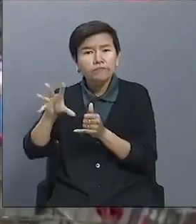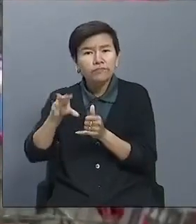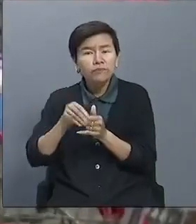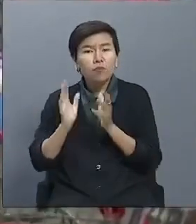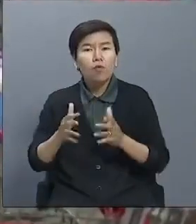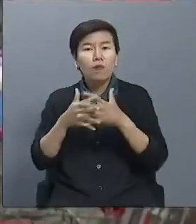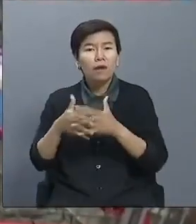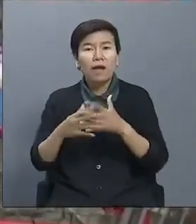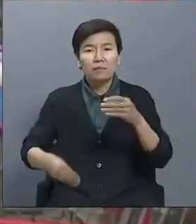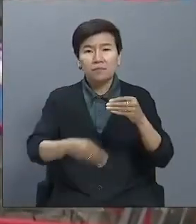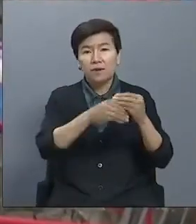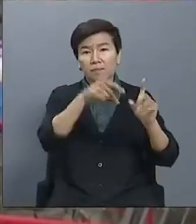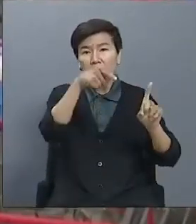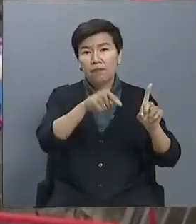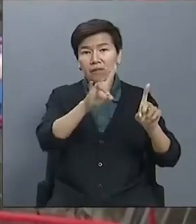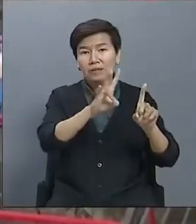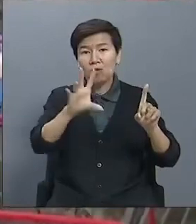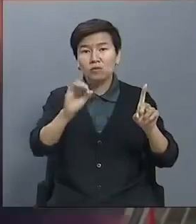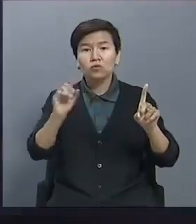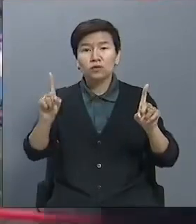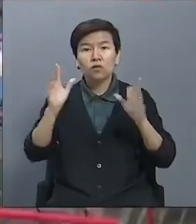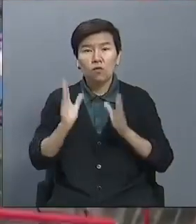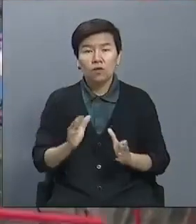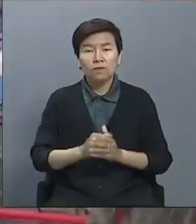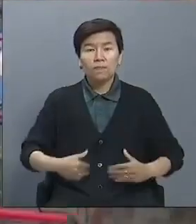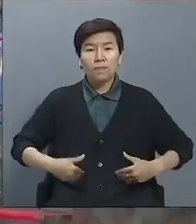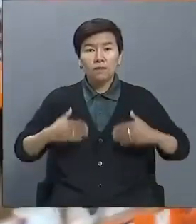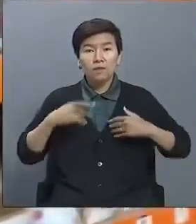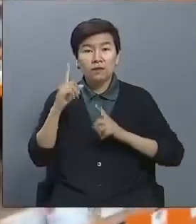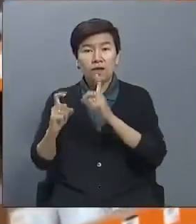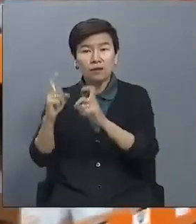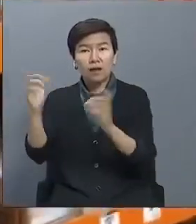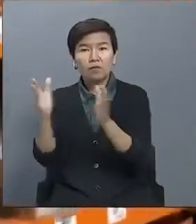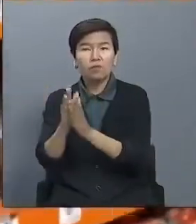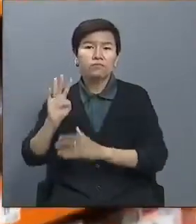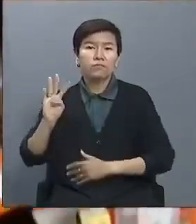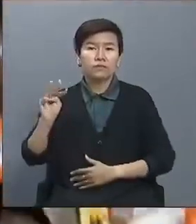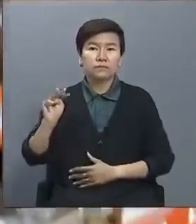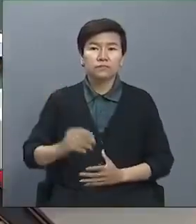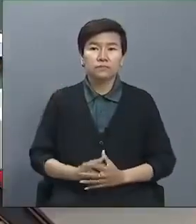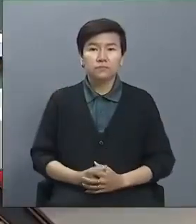นี้นะครับเพิ่มเป็น1701คนและมีผู้เสียชีวิต 40คนนะครับ